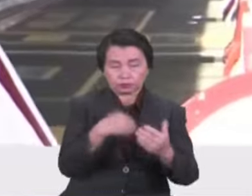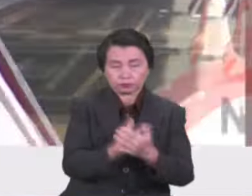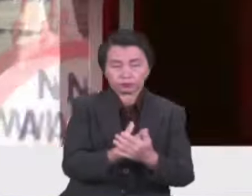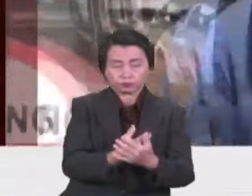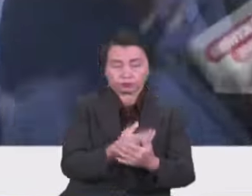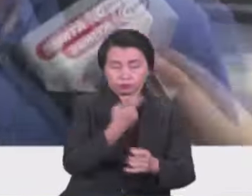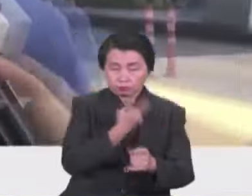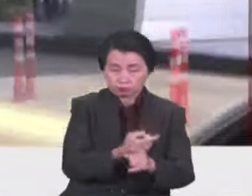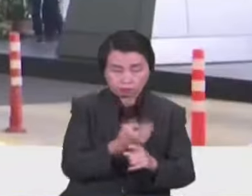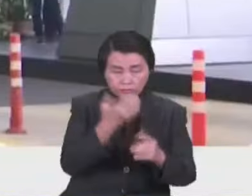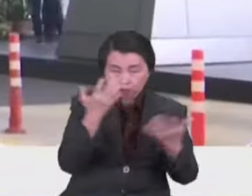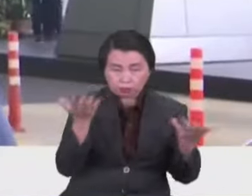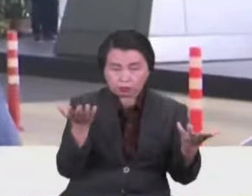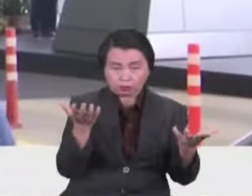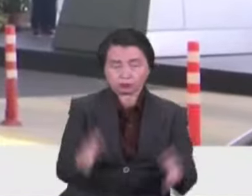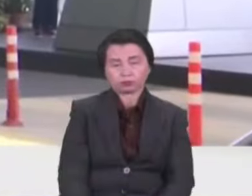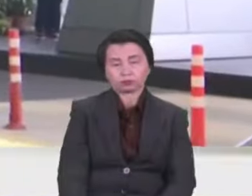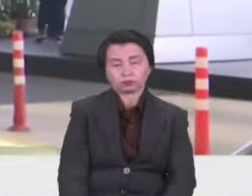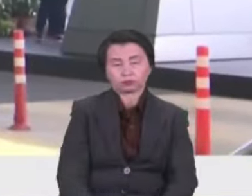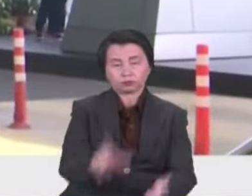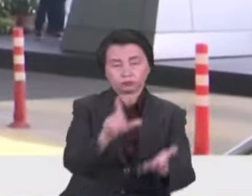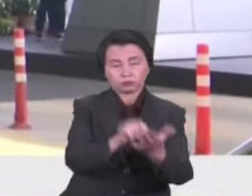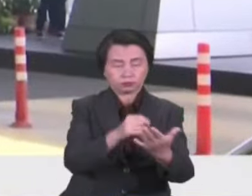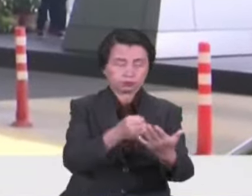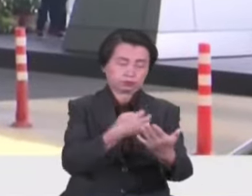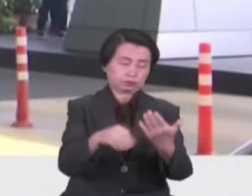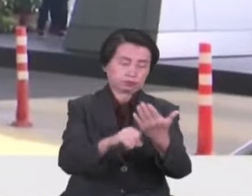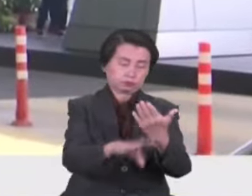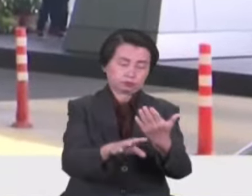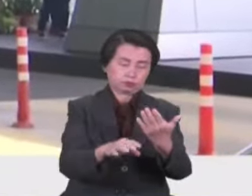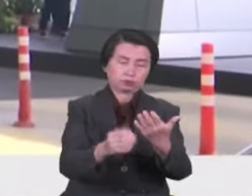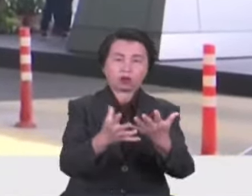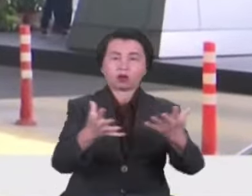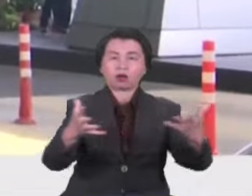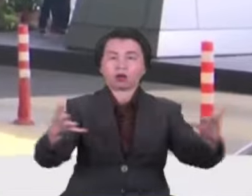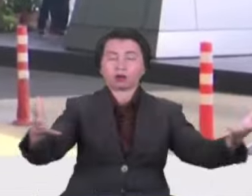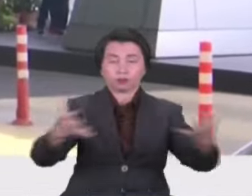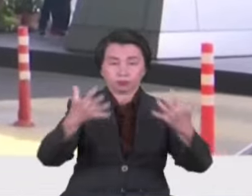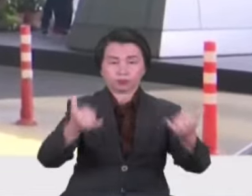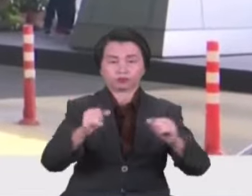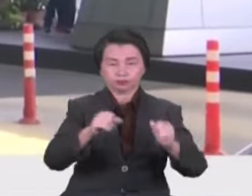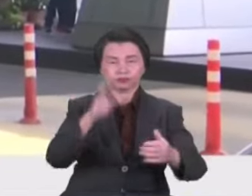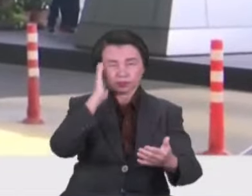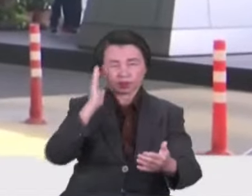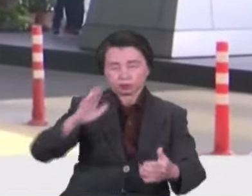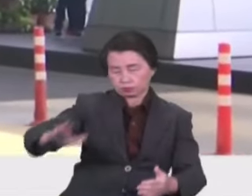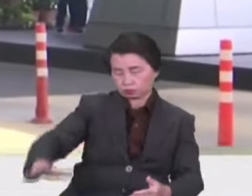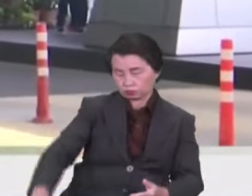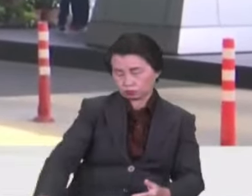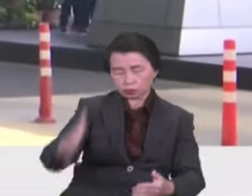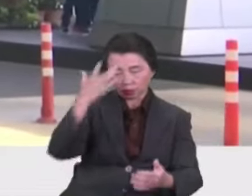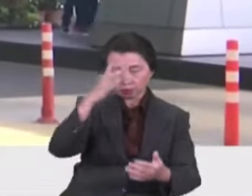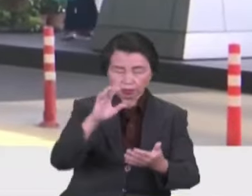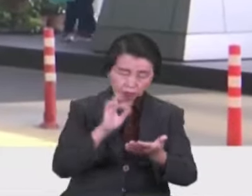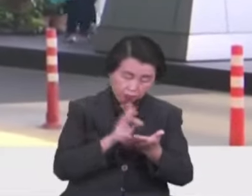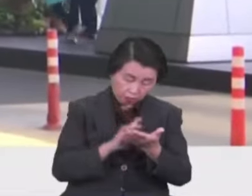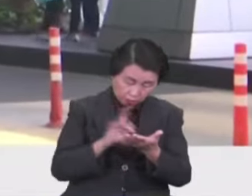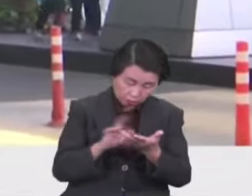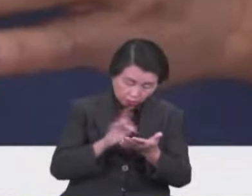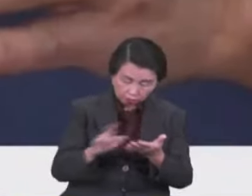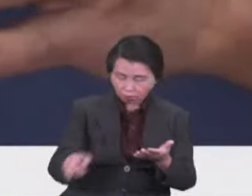yang sahih. Media sosial pada hari ini memanglah berleluasa. Kita tahu budak-budak kecil pun dah pandai menggunakan media